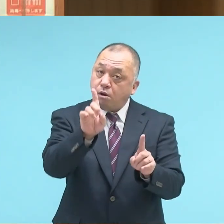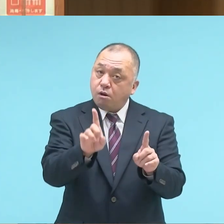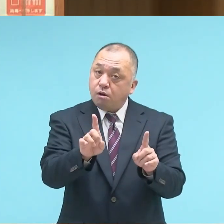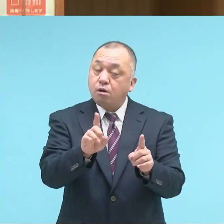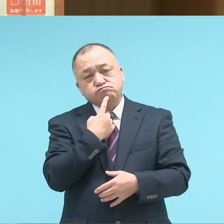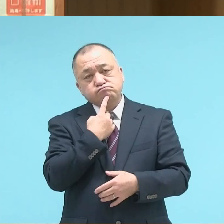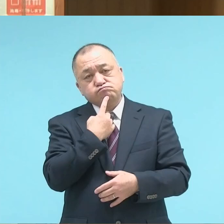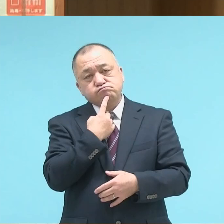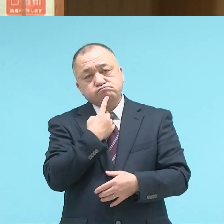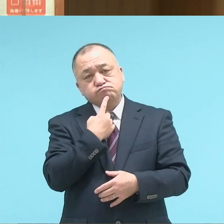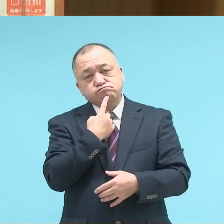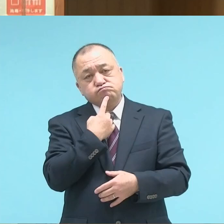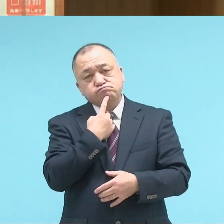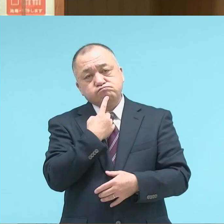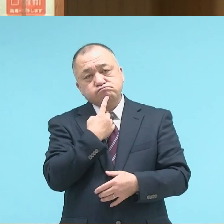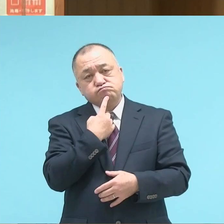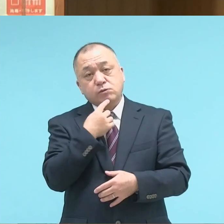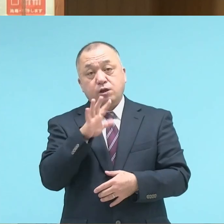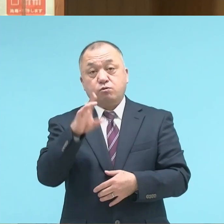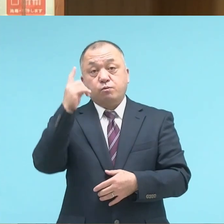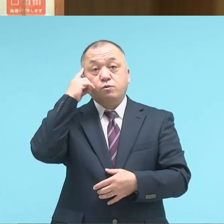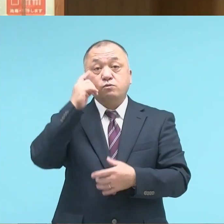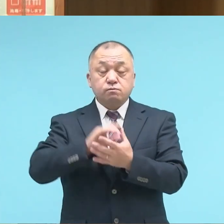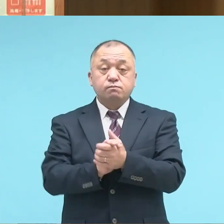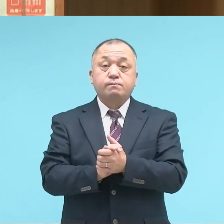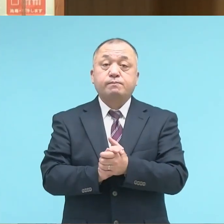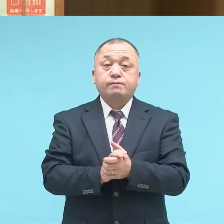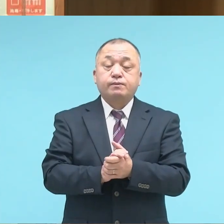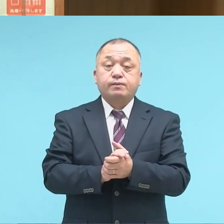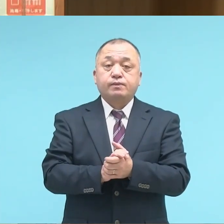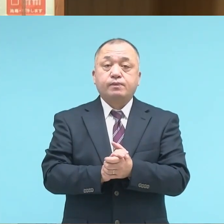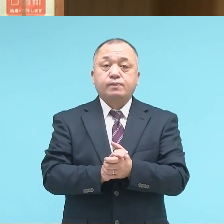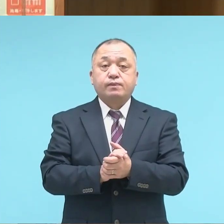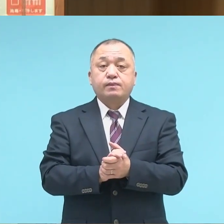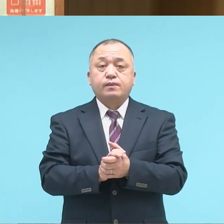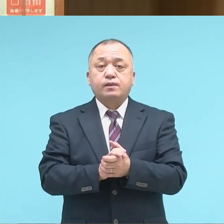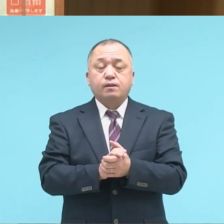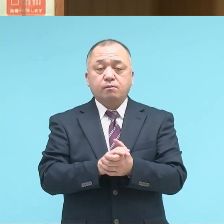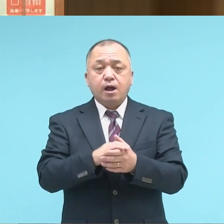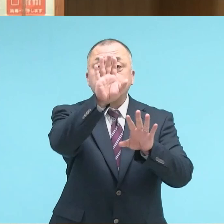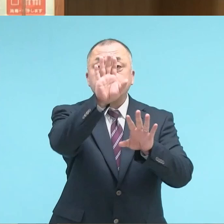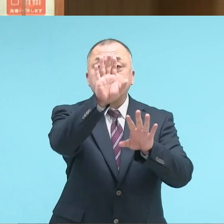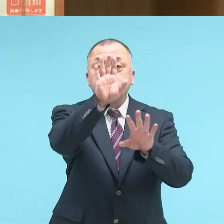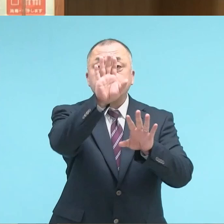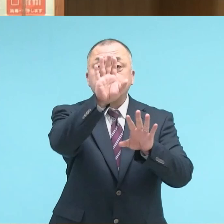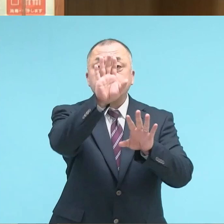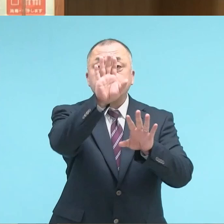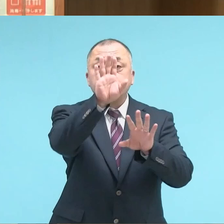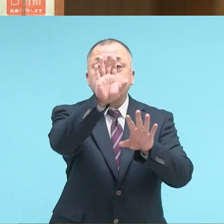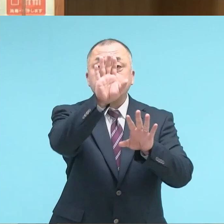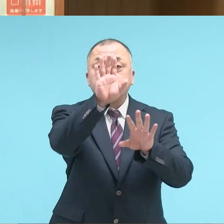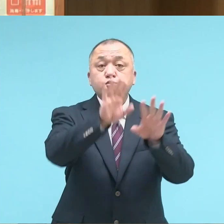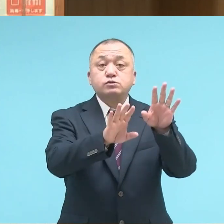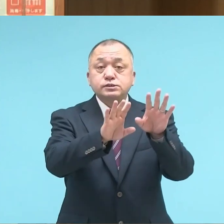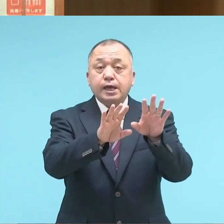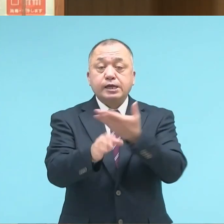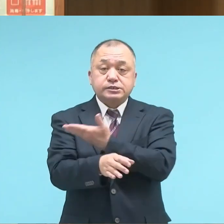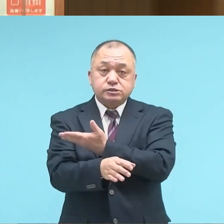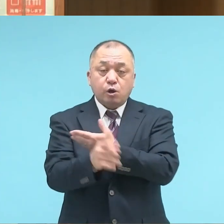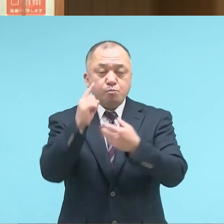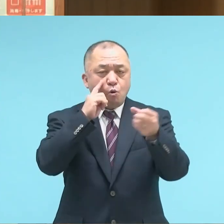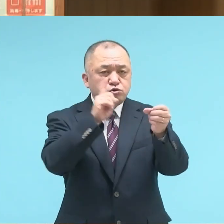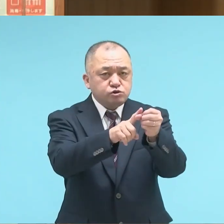のか、クエスチョンマークがつくこともあると思います。そうした中で、まずその現状として知事として目標と期